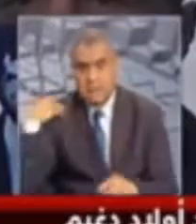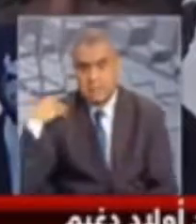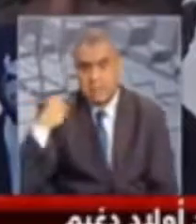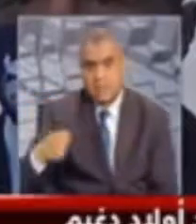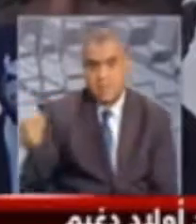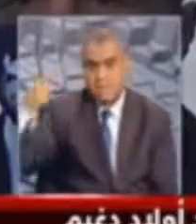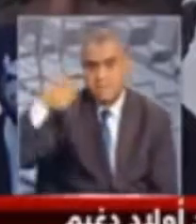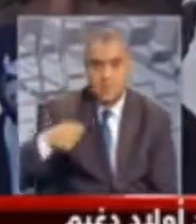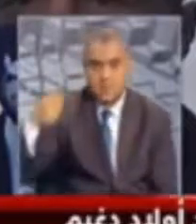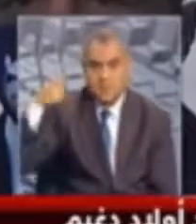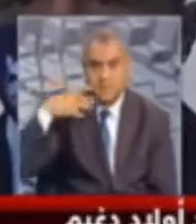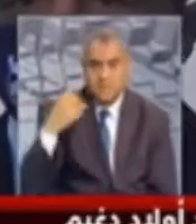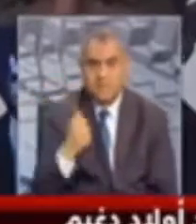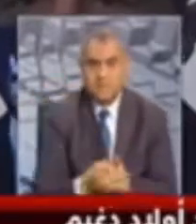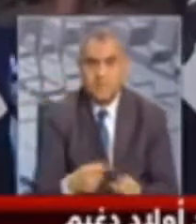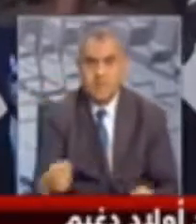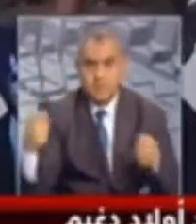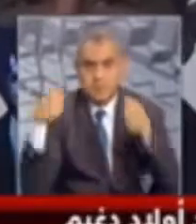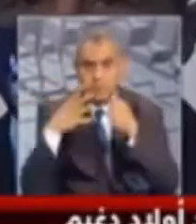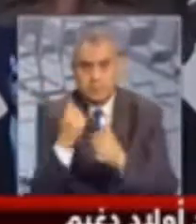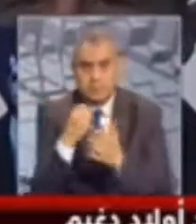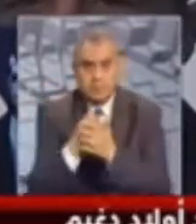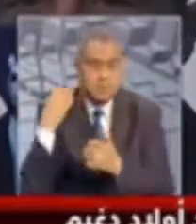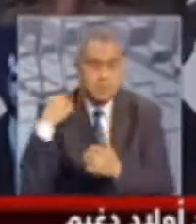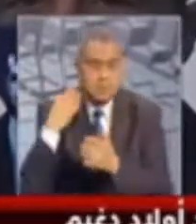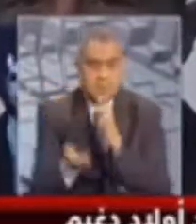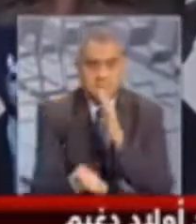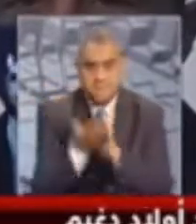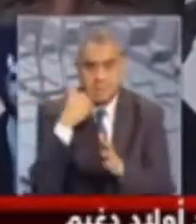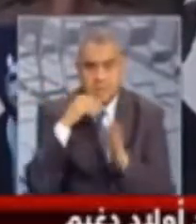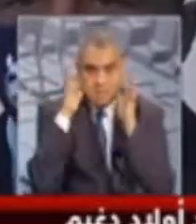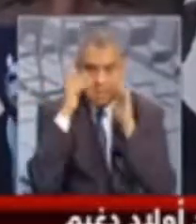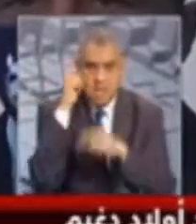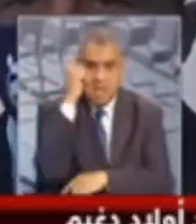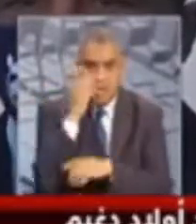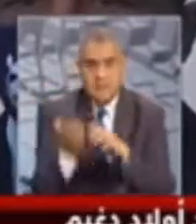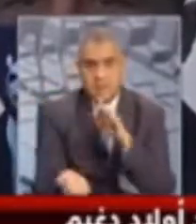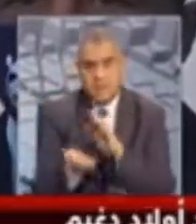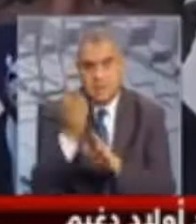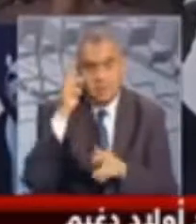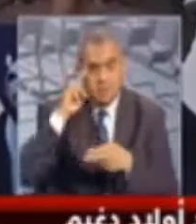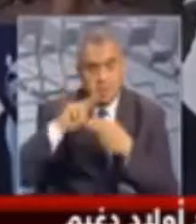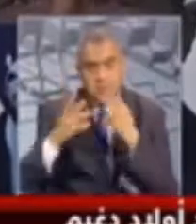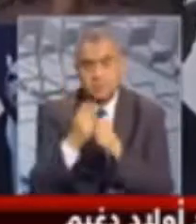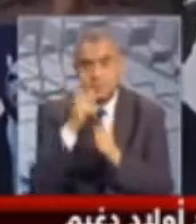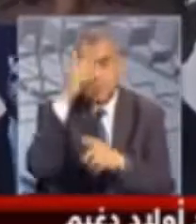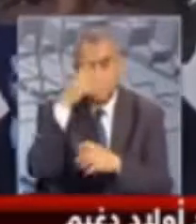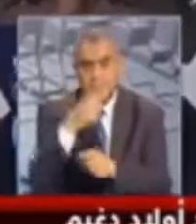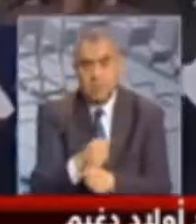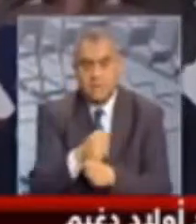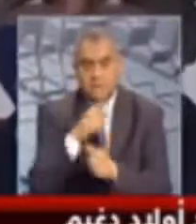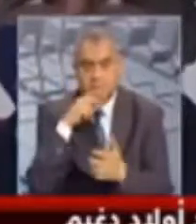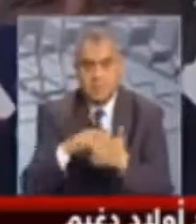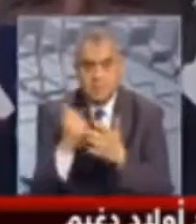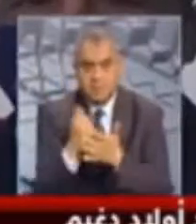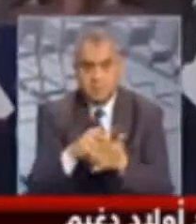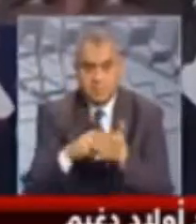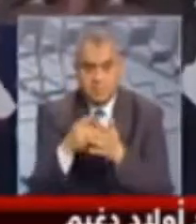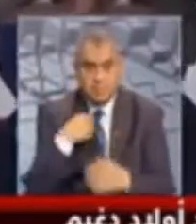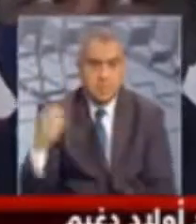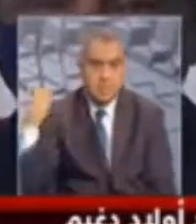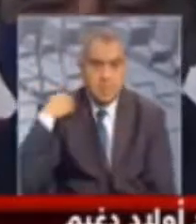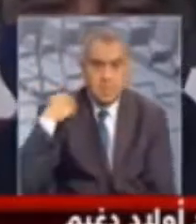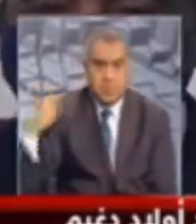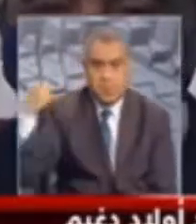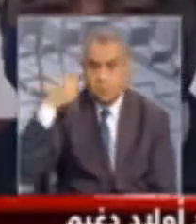سيذهب إليهم بقدر الذين أدوا الصلاة في هذا المسجد، وهو أجر عظيم عند الله سبحانه وتعالى، وسيظل هذا الأجر حتى